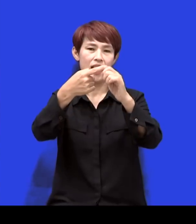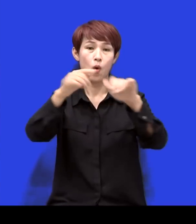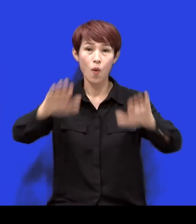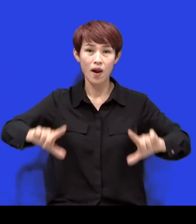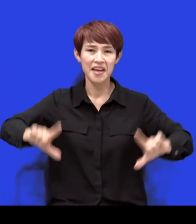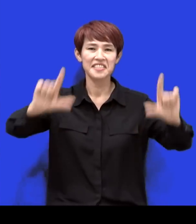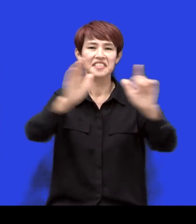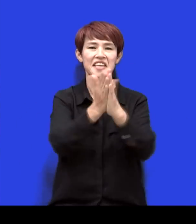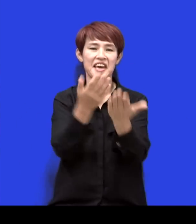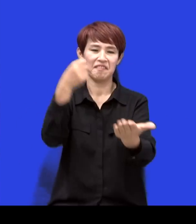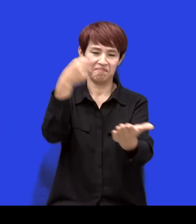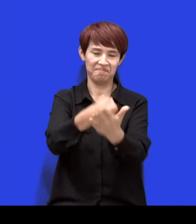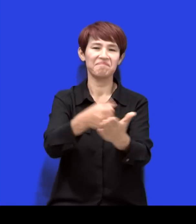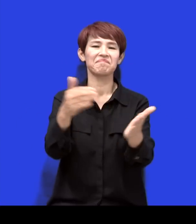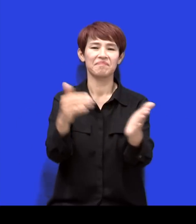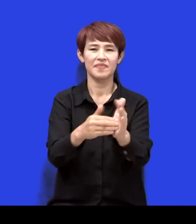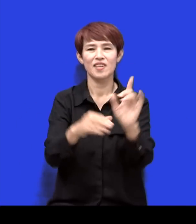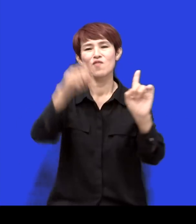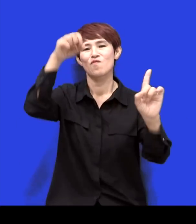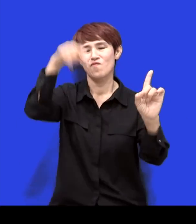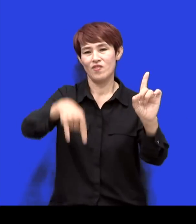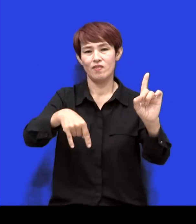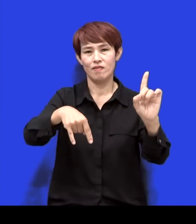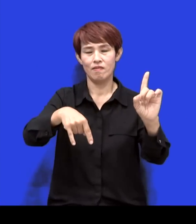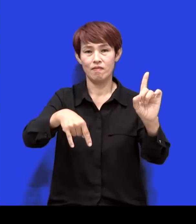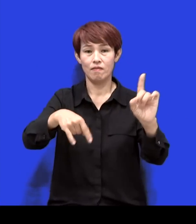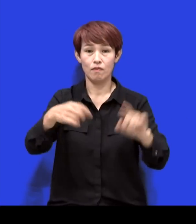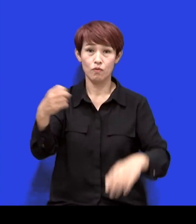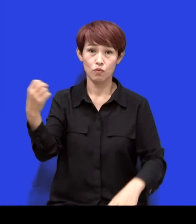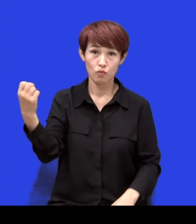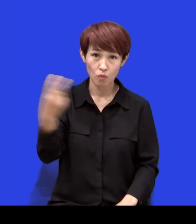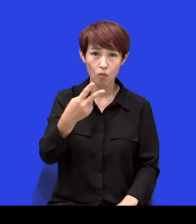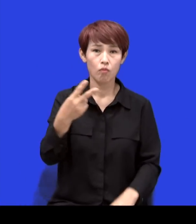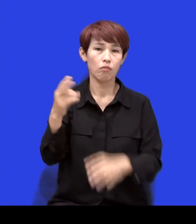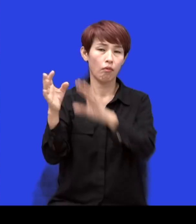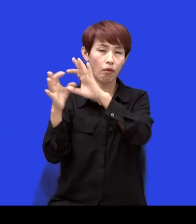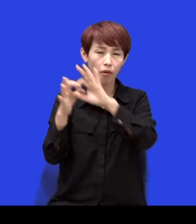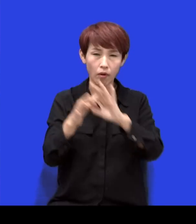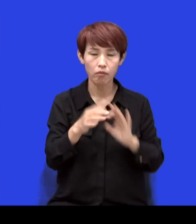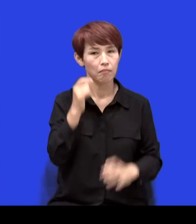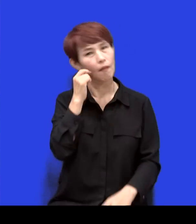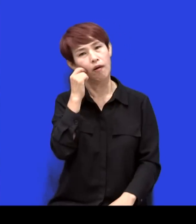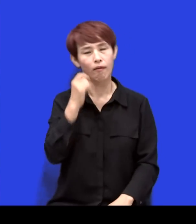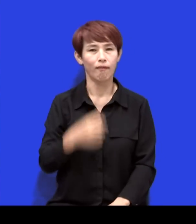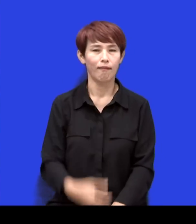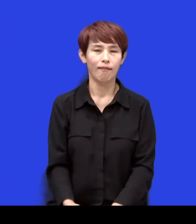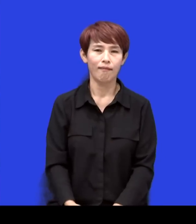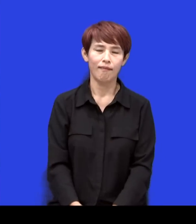중에 하나로 선정되고 그러고 떨어질 줄 알았는데 올해도 계속 안 떨어지고